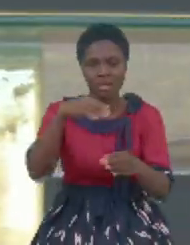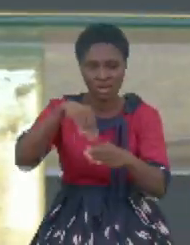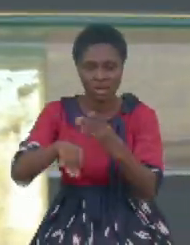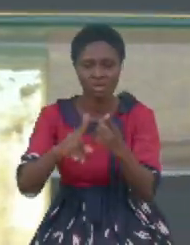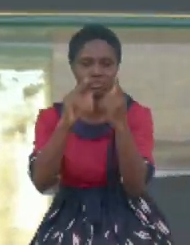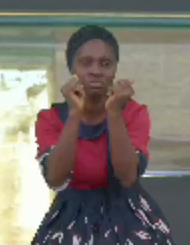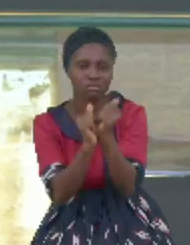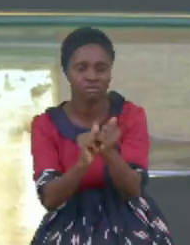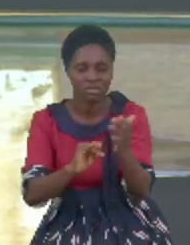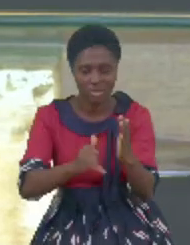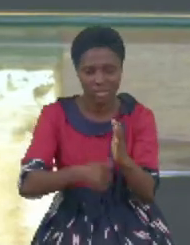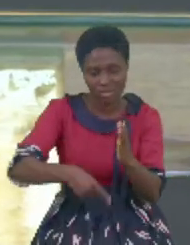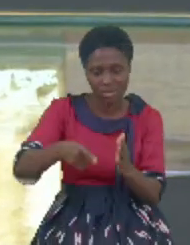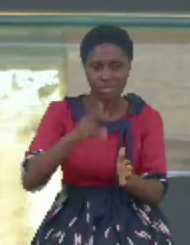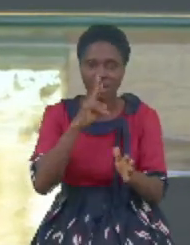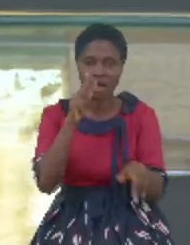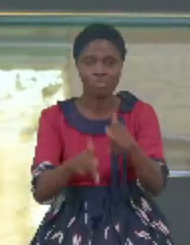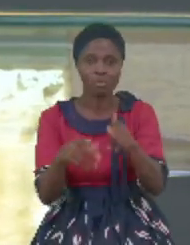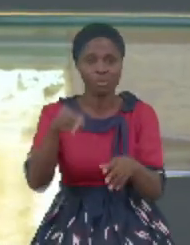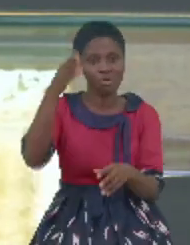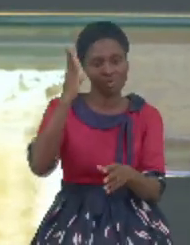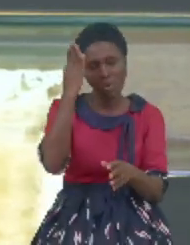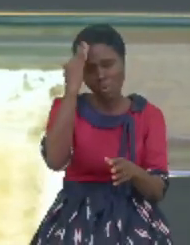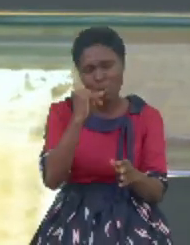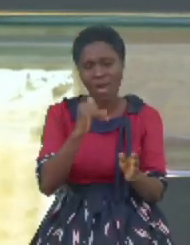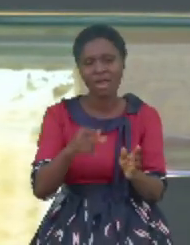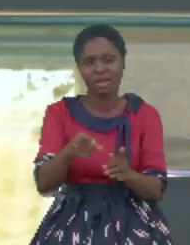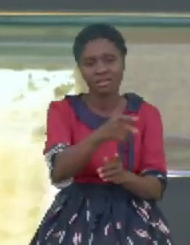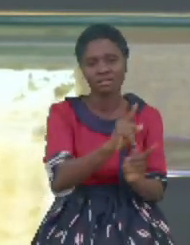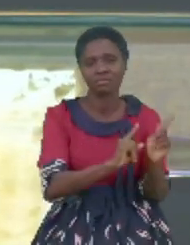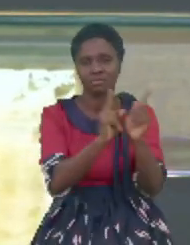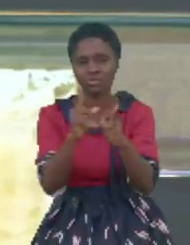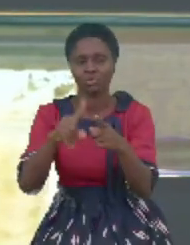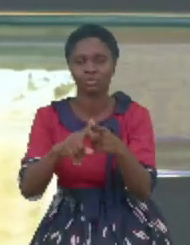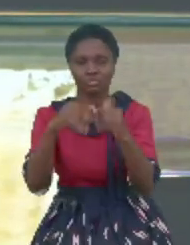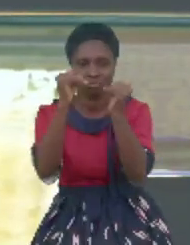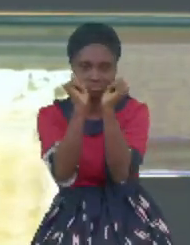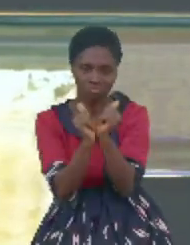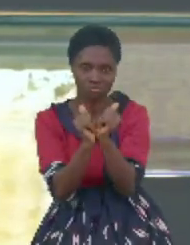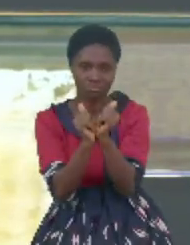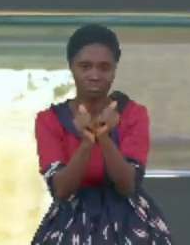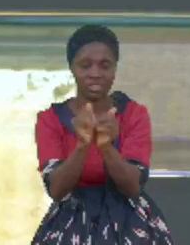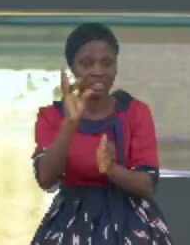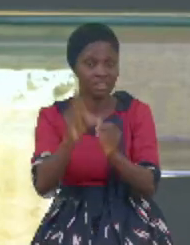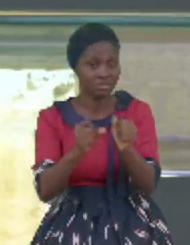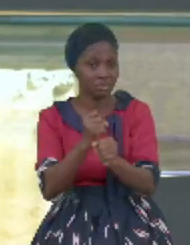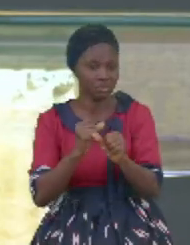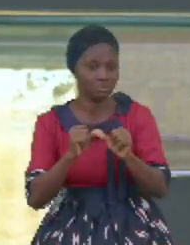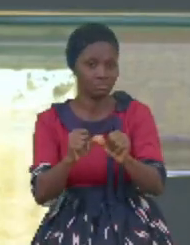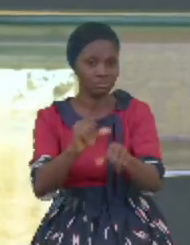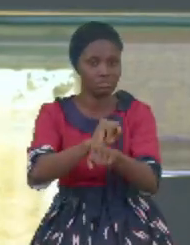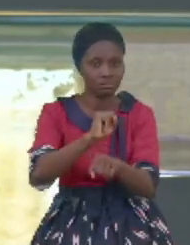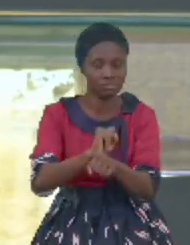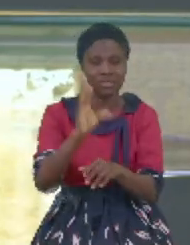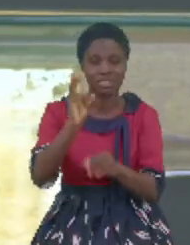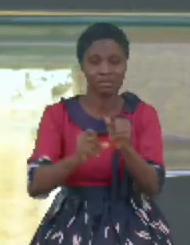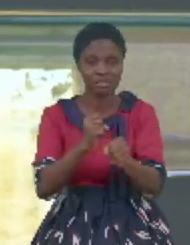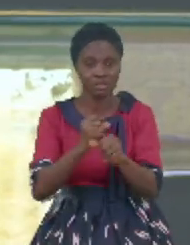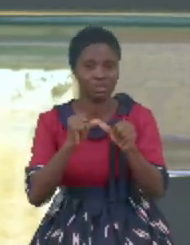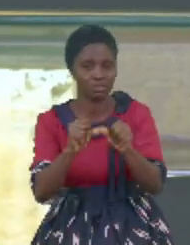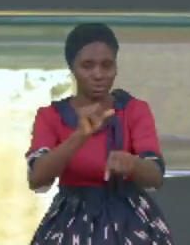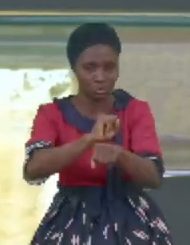captivité? Voici le peuple de Dieu. Pourquoi était-il allé en captivité? Cette année, il continuait de